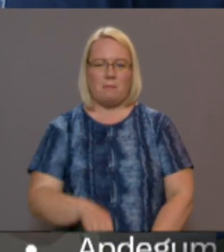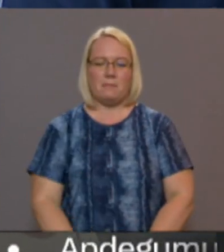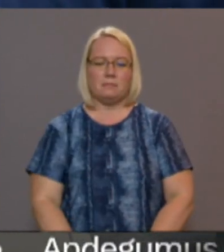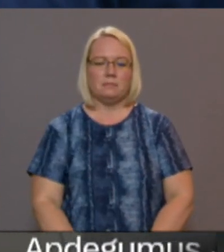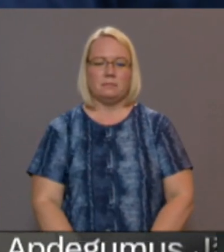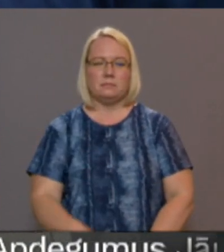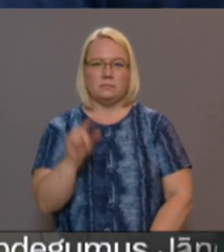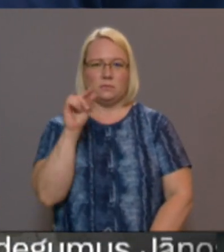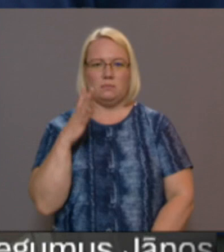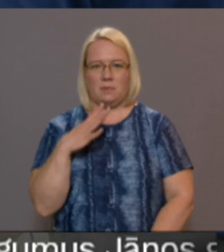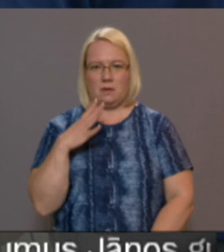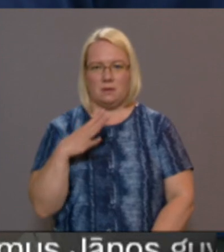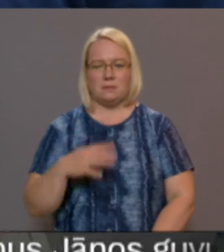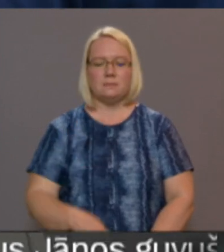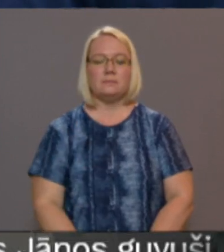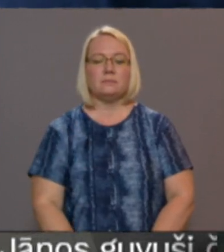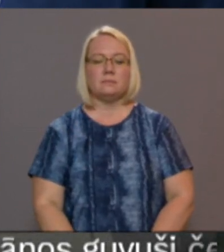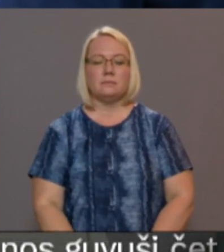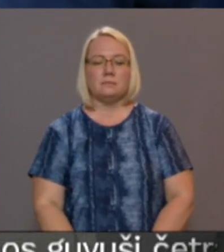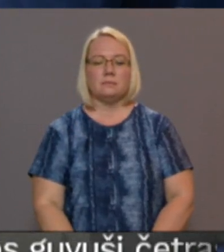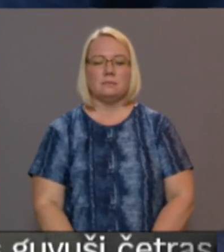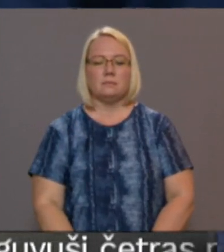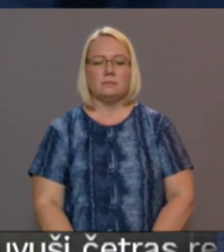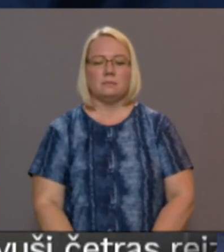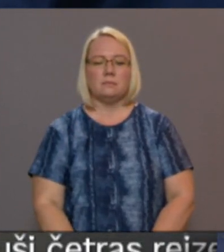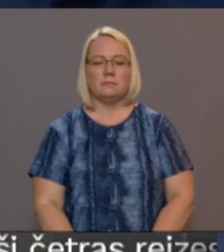Tā, uzgaidat. Labi. Tā, tagad.